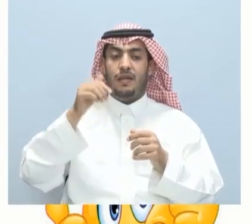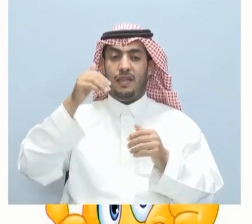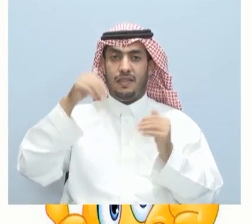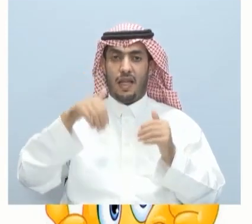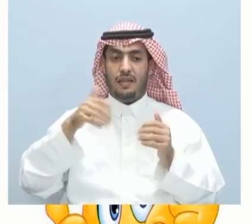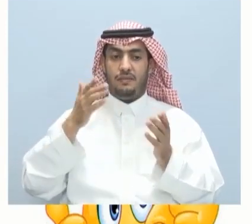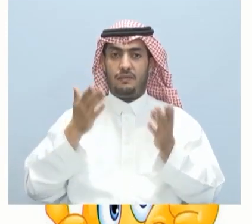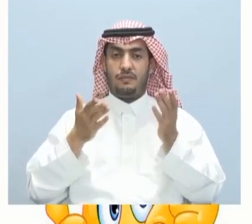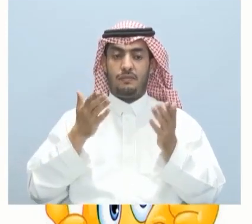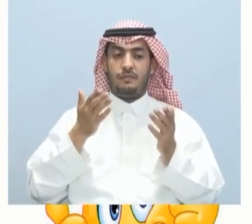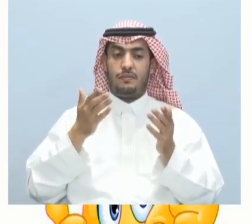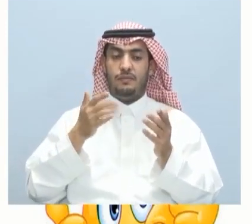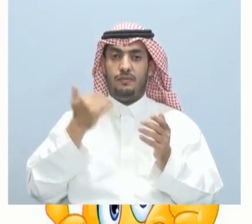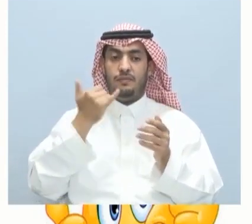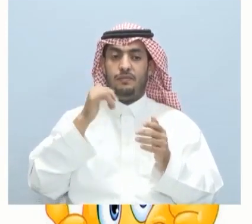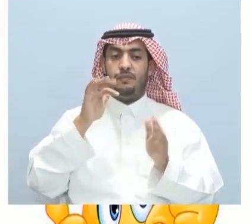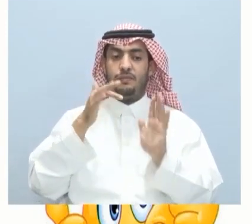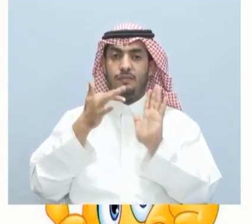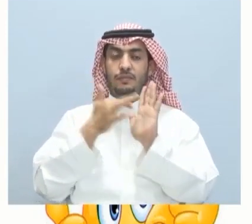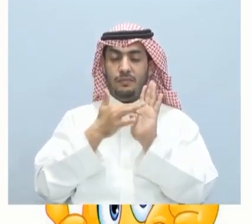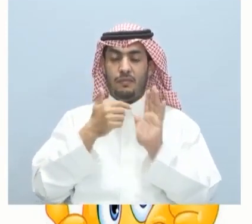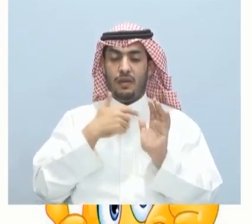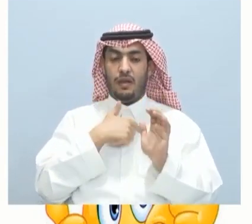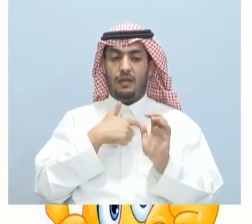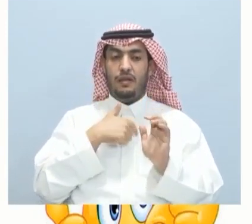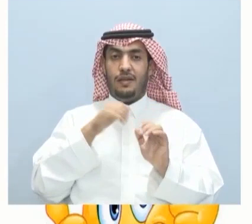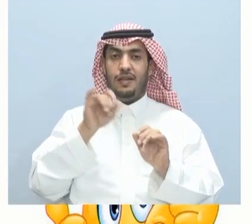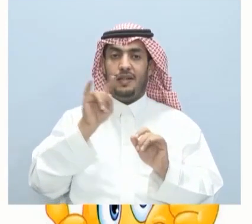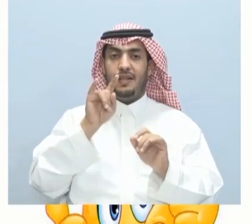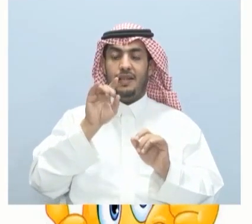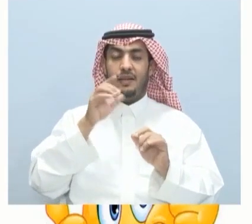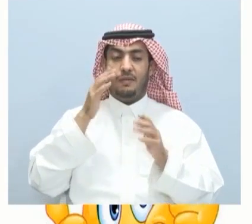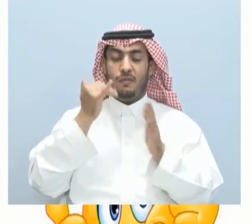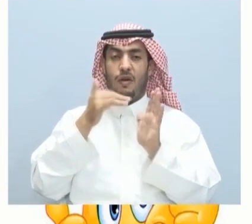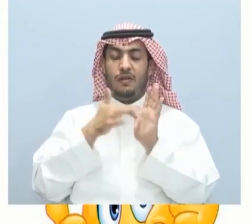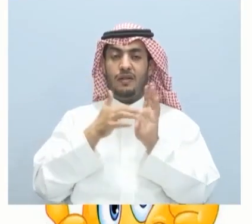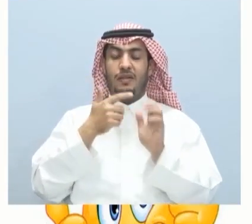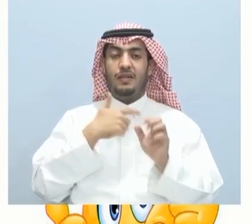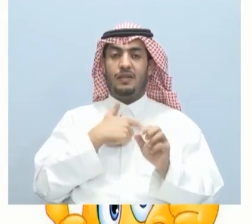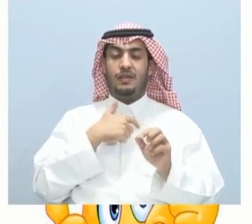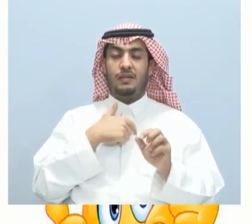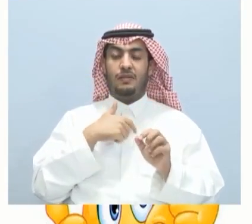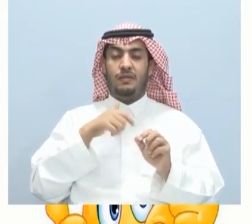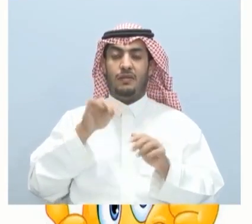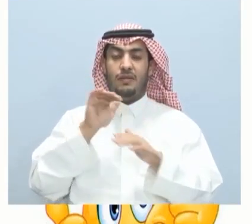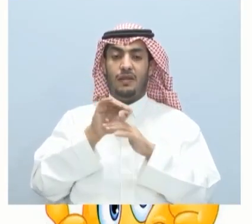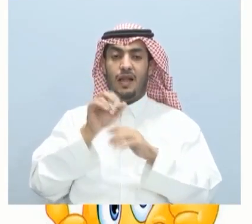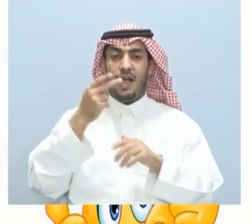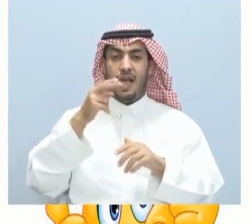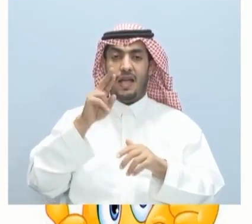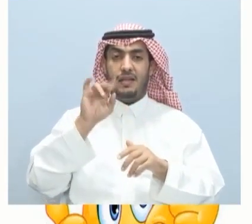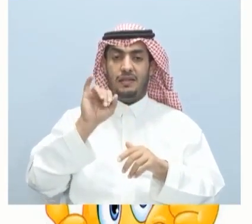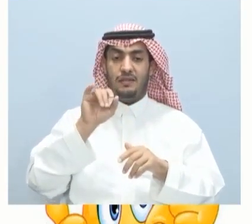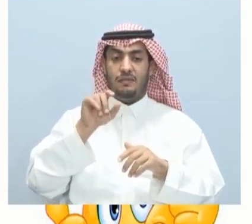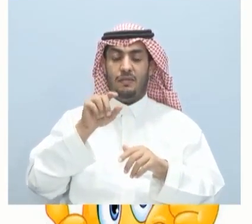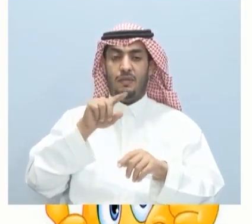الاسفل نقطه هذه نسميها نقطه الارتكاز اللي كنا نسميها في في العزم ب